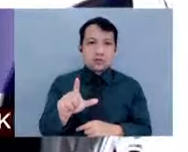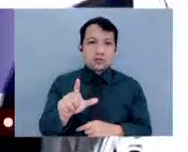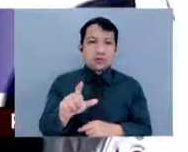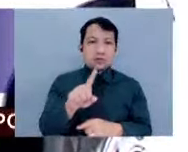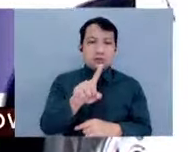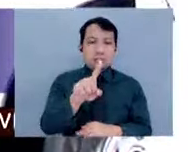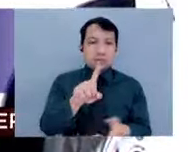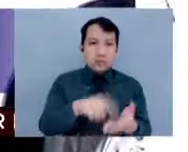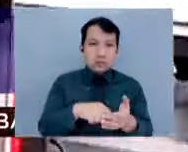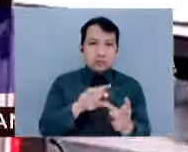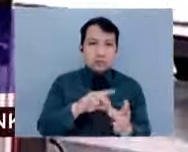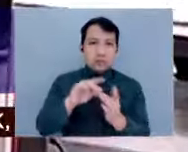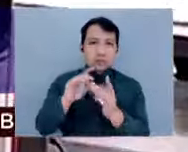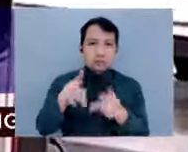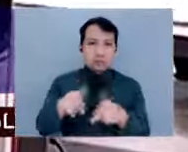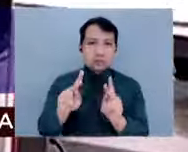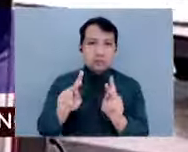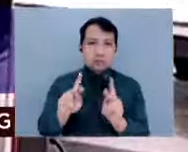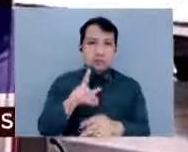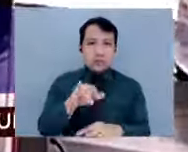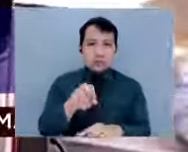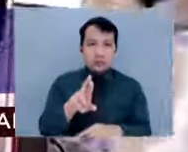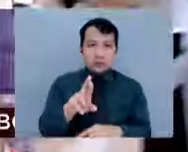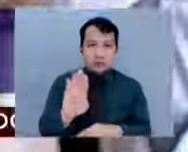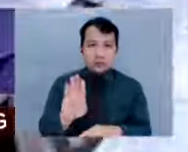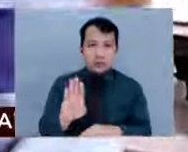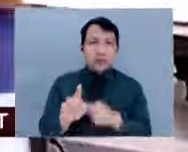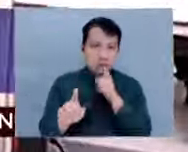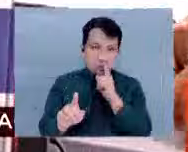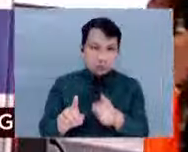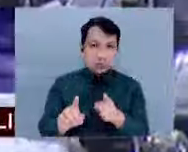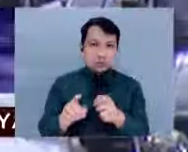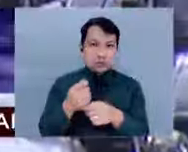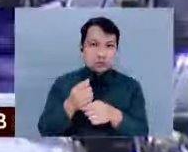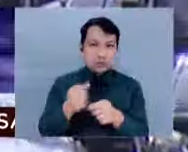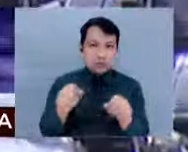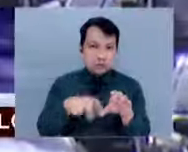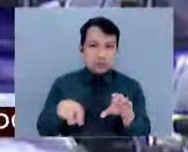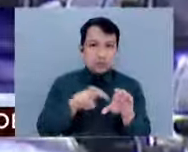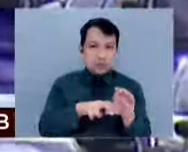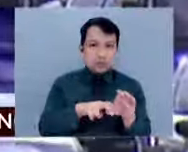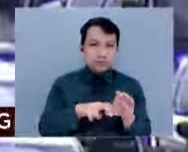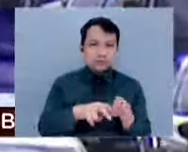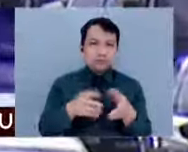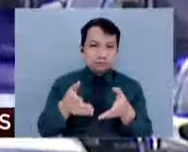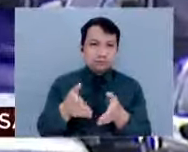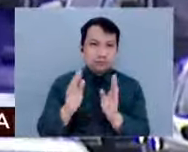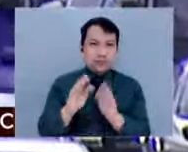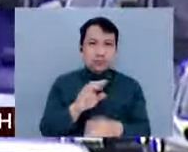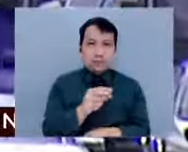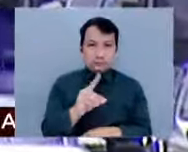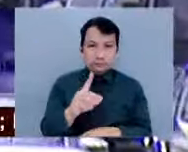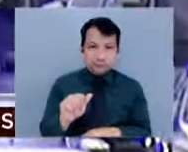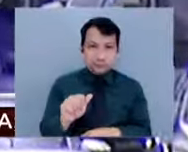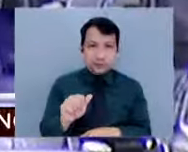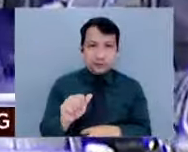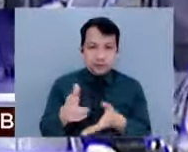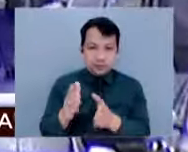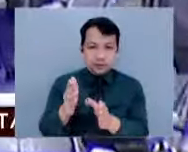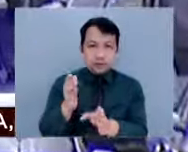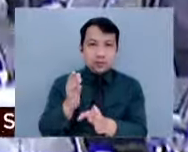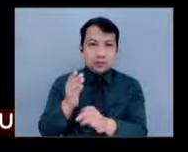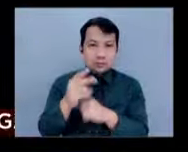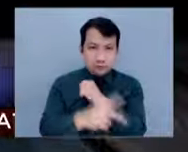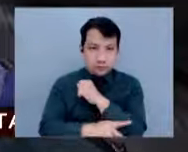special permits ang LTFRB para siguradong may masasakyan ang mga pasahero. Pinayagan na rin ng MMDA na makadaan ng mga provincial bus sa